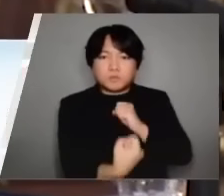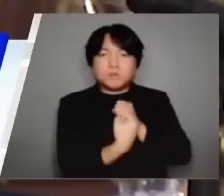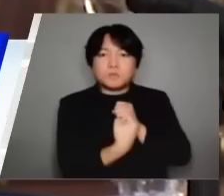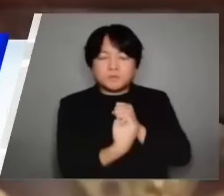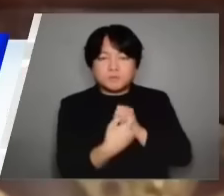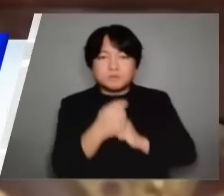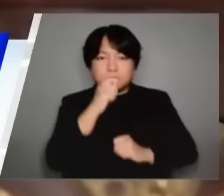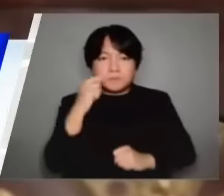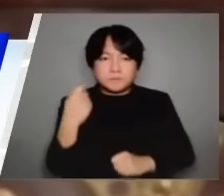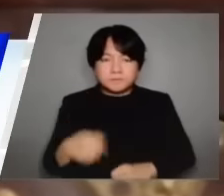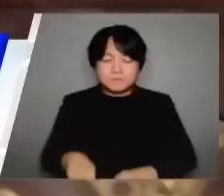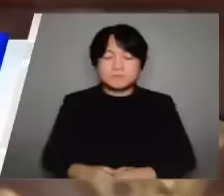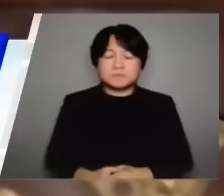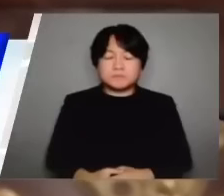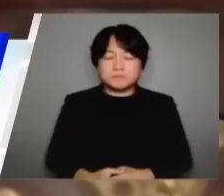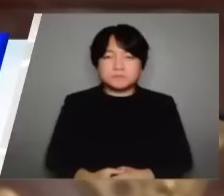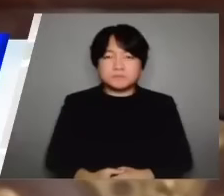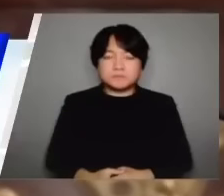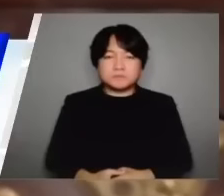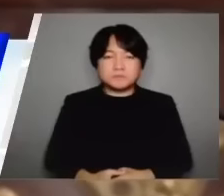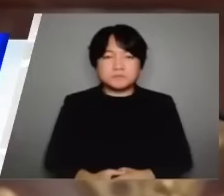ukrainian and